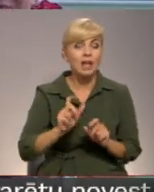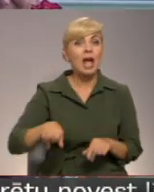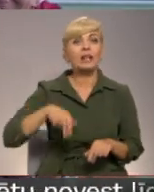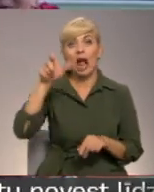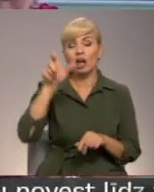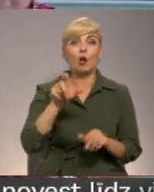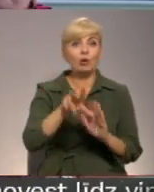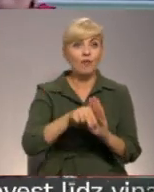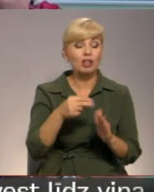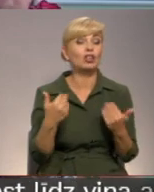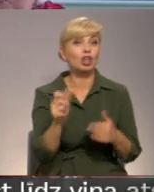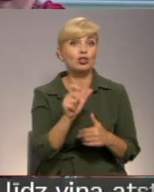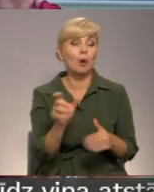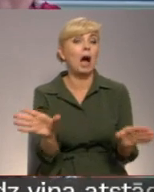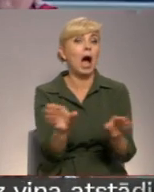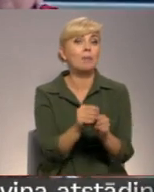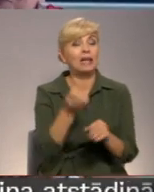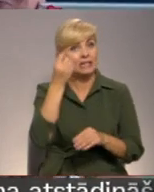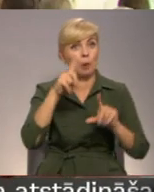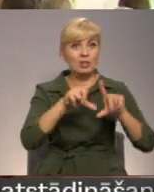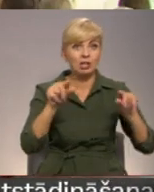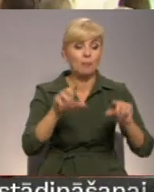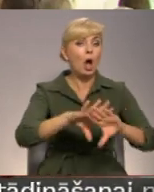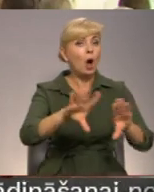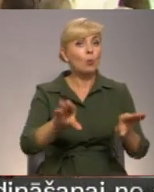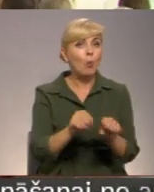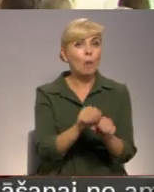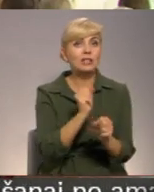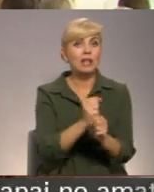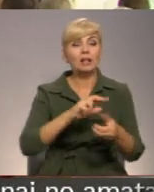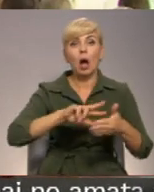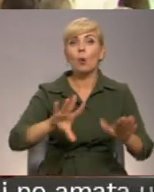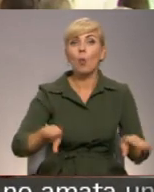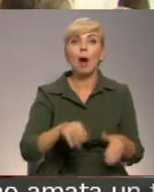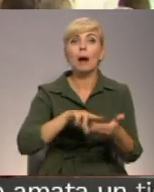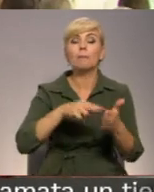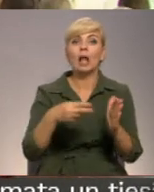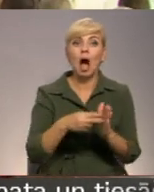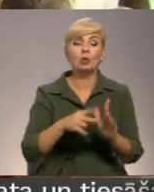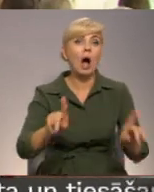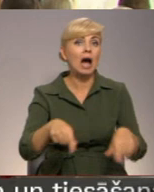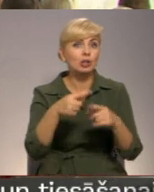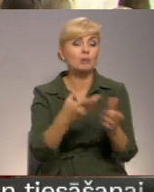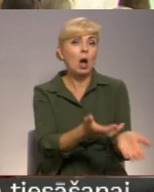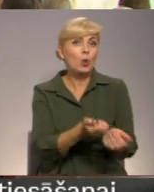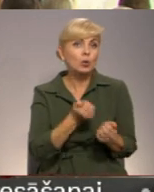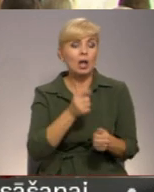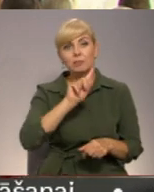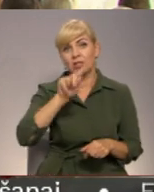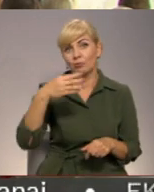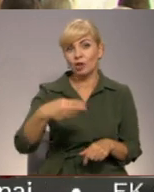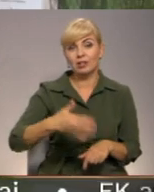vēlēšanas. Tomēr šobrīd abas izglītības iestādes strādā pie kopīgiem attīstības plāniem, un šogad medicīnas koledža uzņēmusi 140